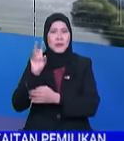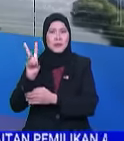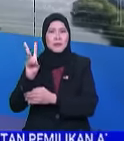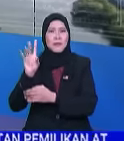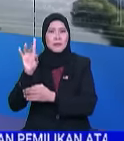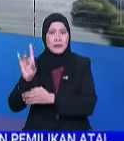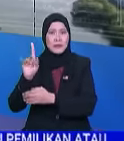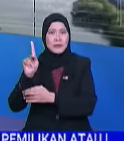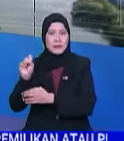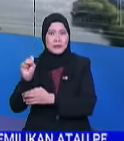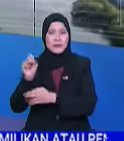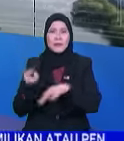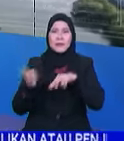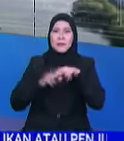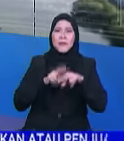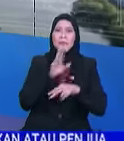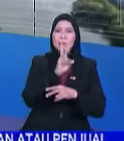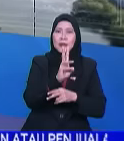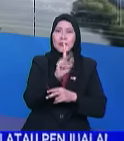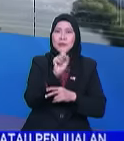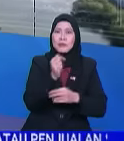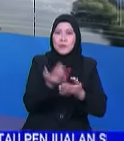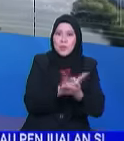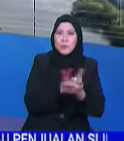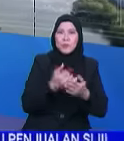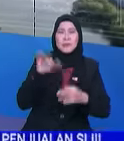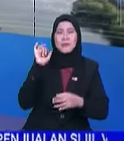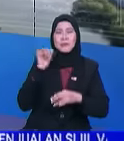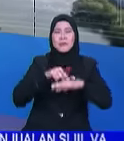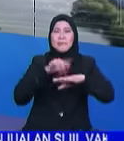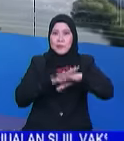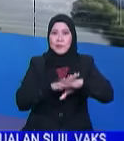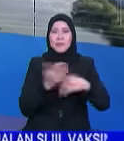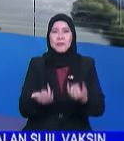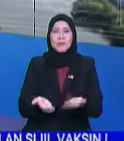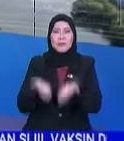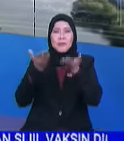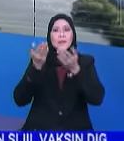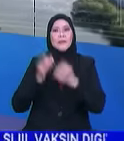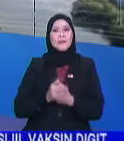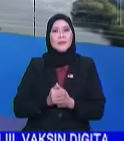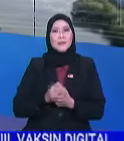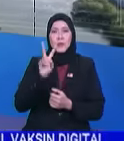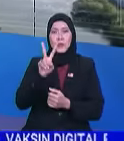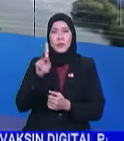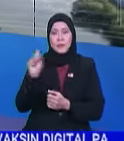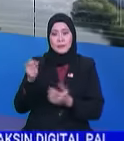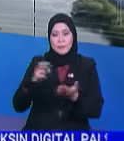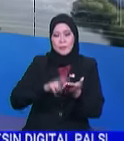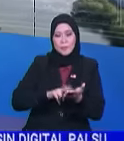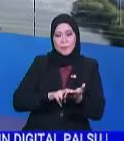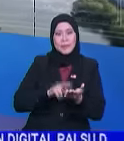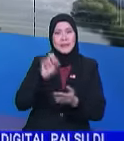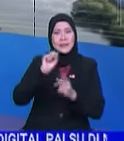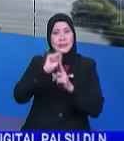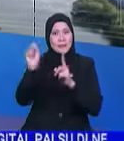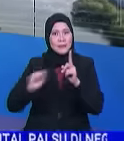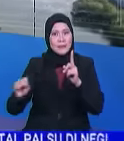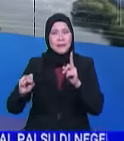kes dengan pertambahan 6 kes baharu semalam. Daripada jumlah kes baharu itu, 2 kes direkodkan di